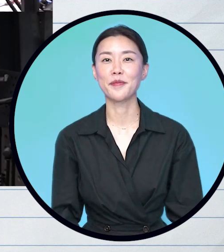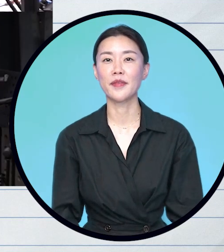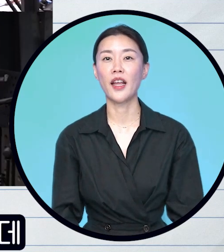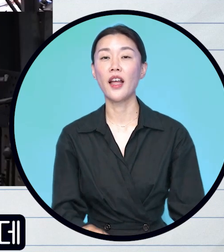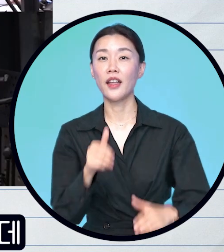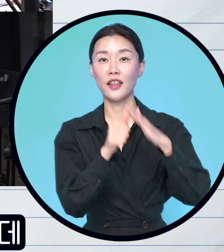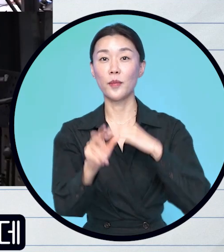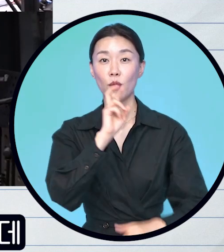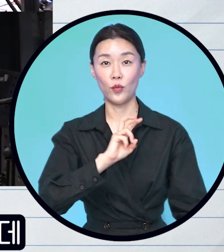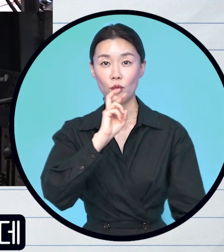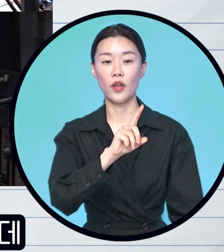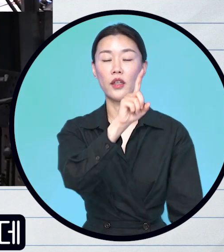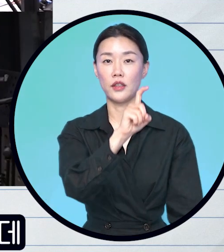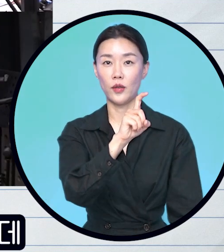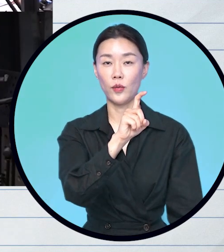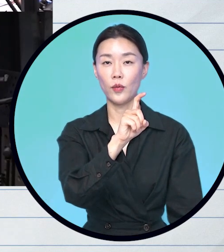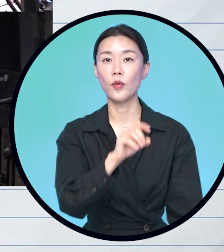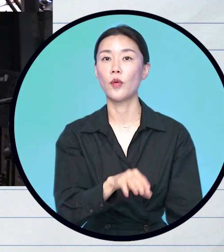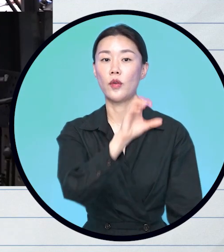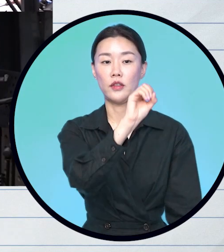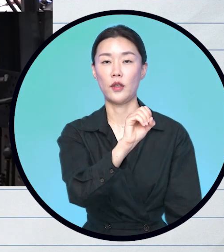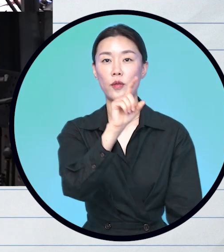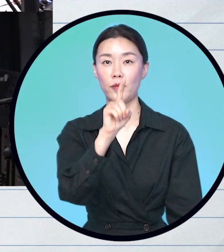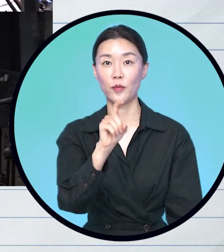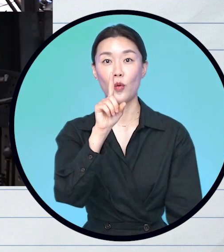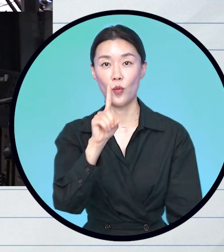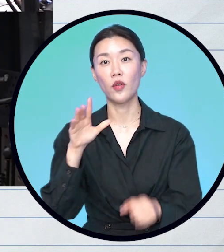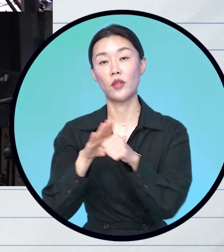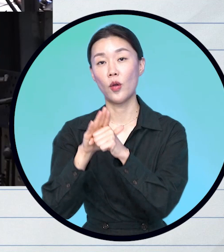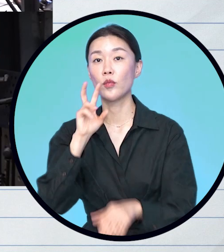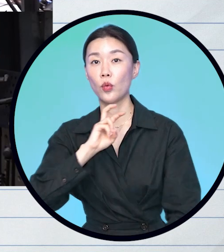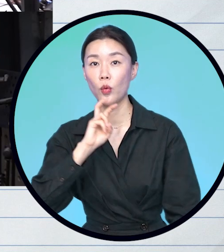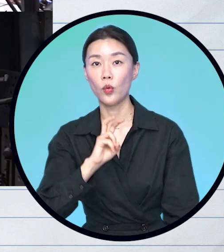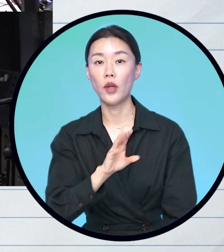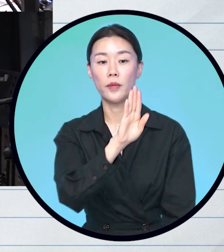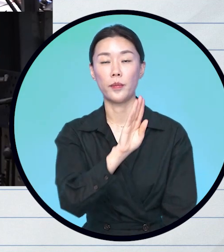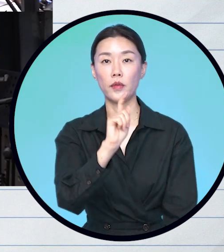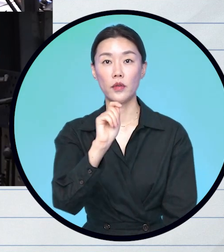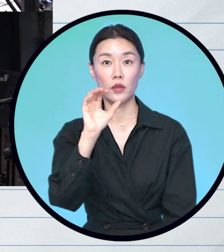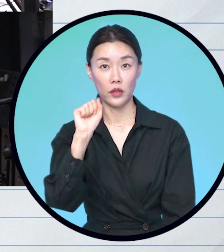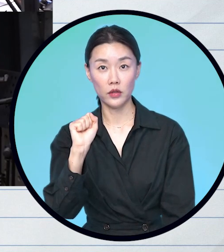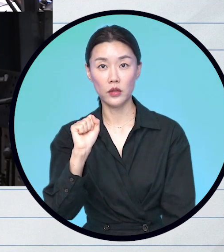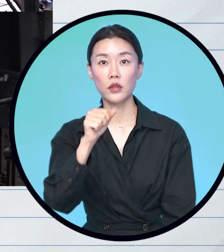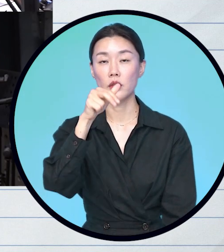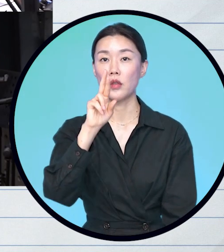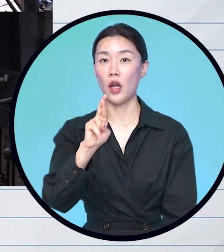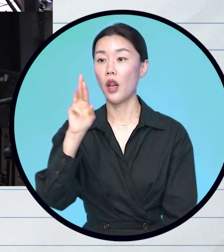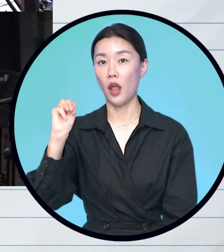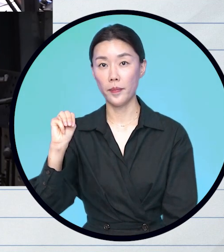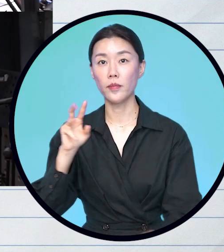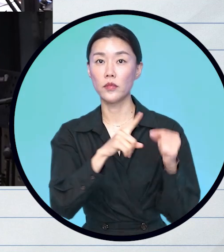타이틀곡이 제로 바이 원 러브송인데 또 방탄소년단의 RM씨가 가사에 참여를 하셨잖아요. 맞습니다. 휴닝 카이